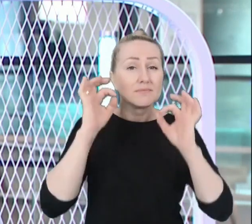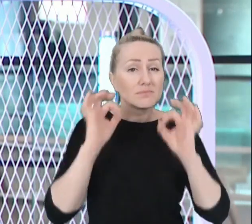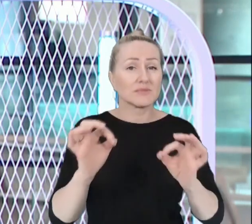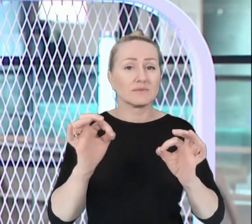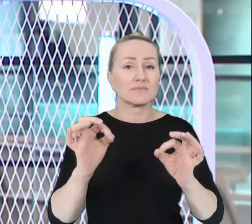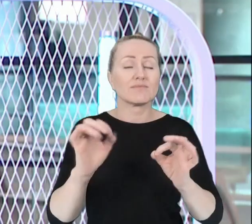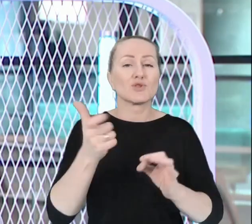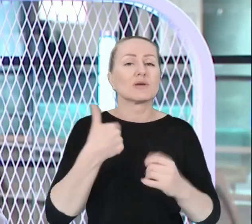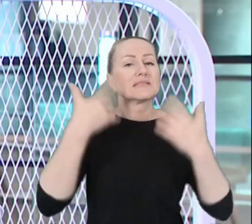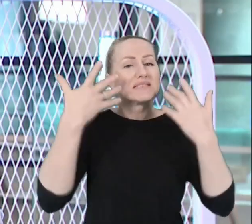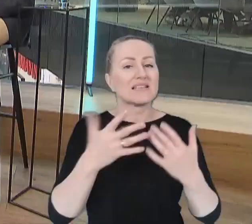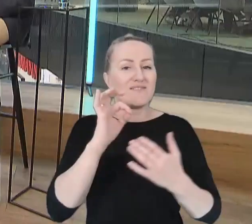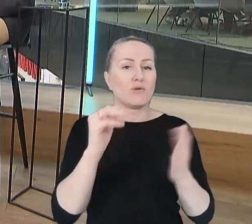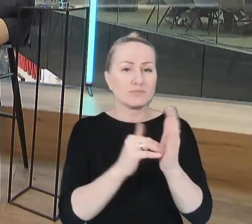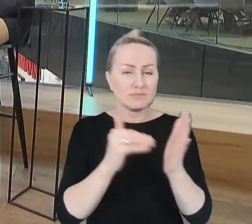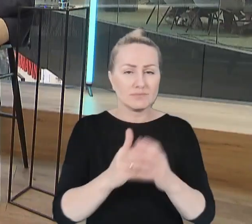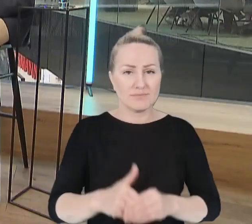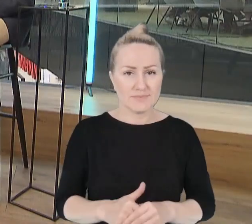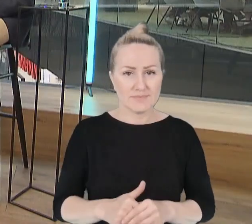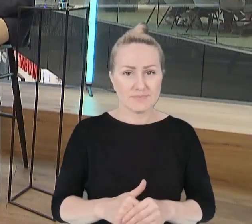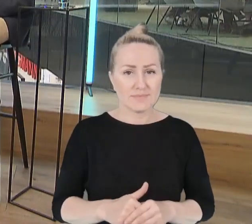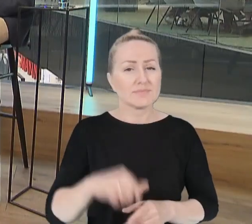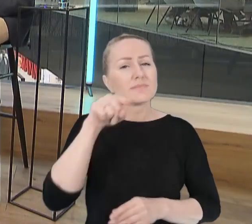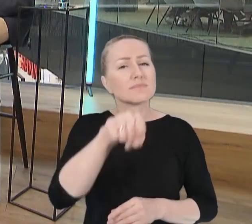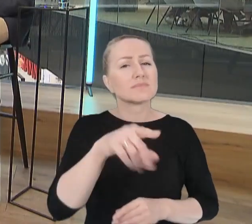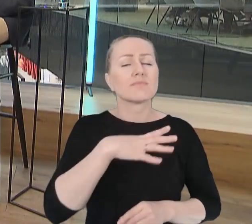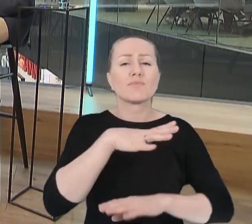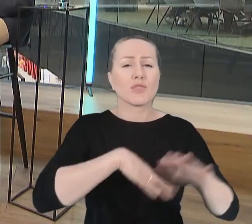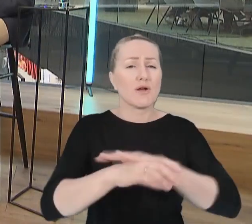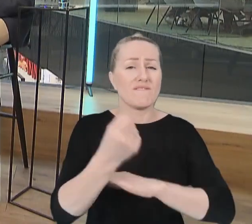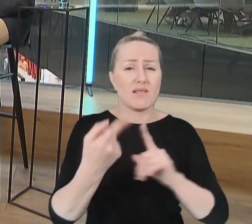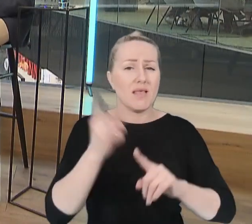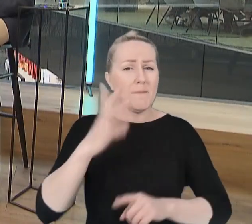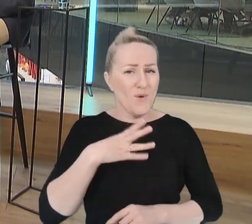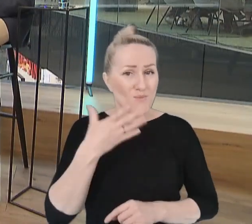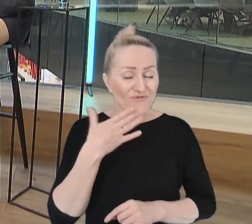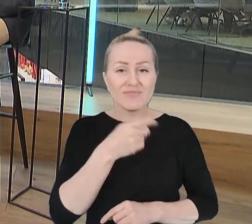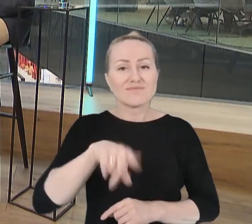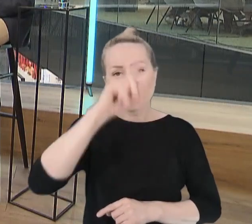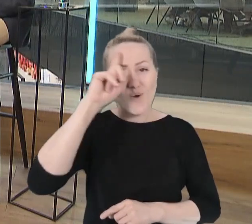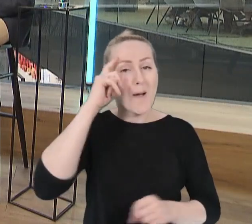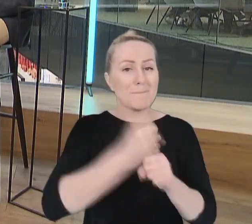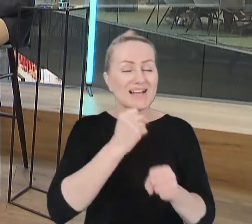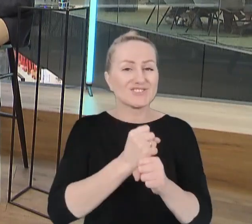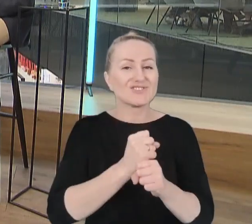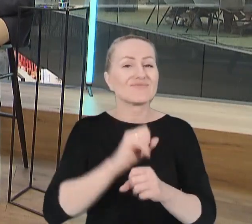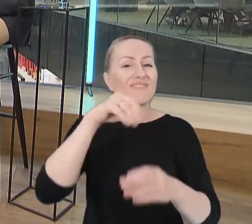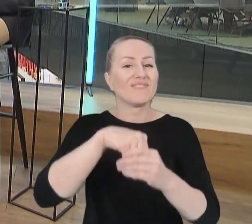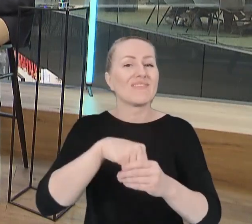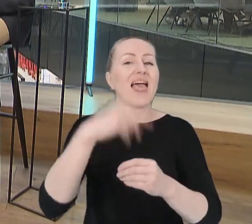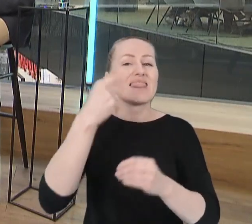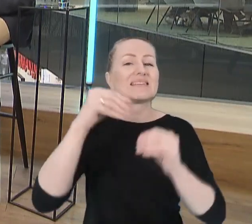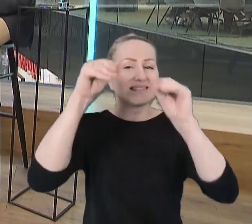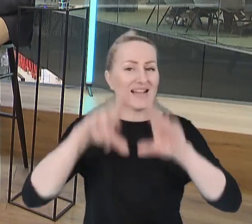odpowiadają pracownikom. Ty wspomniałeś wcześniej o tym, że pracownicy jednej z sieci handlowych tuż